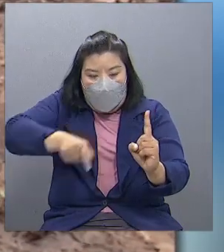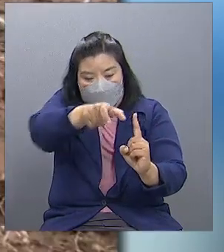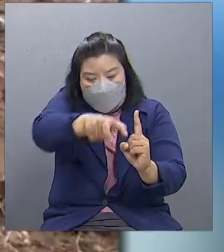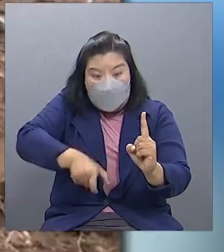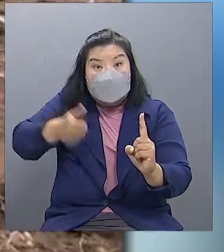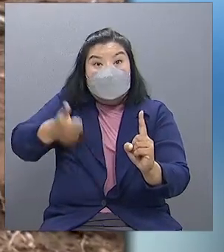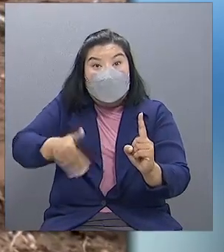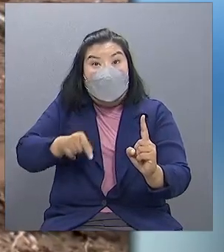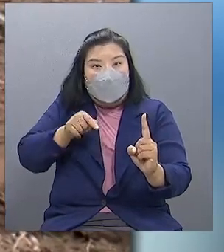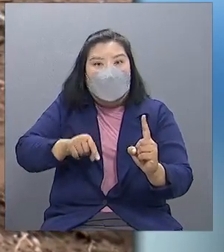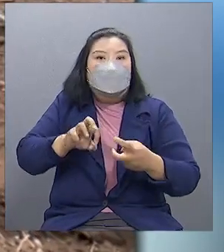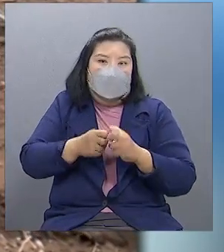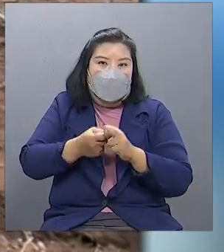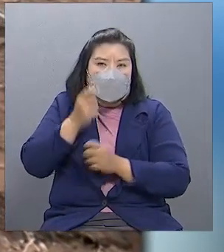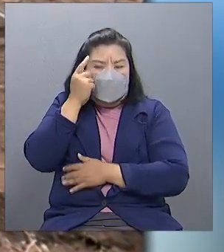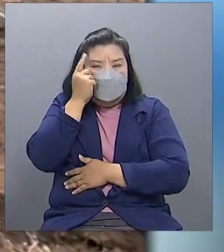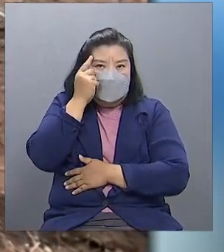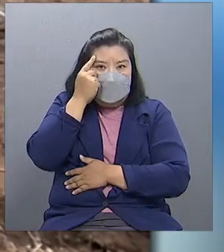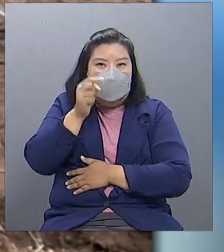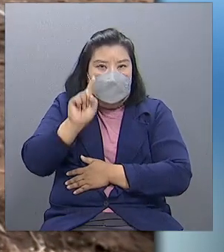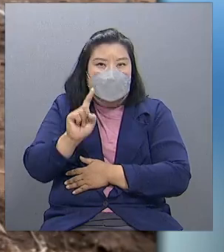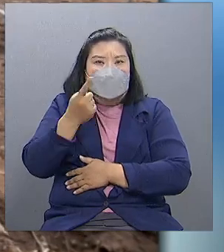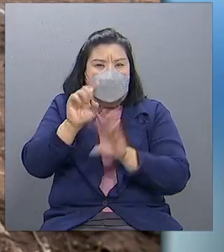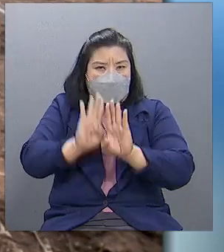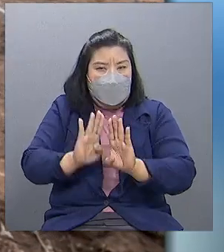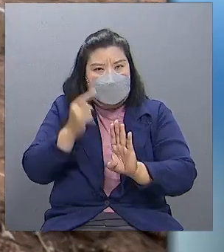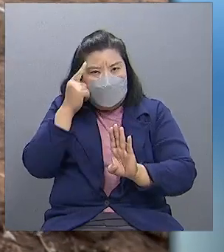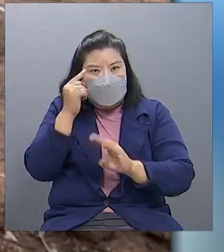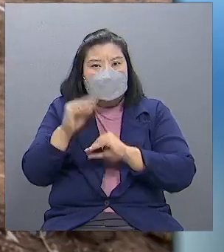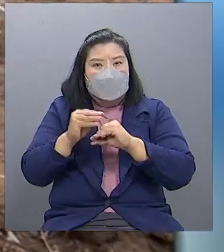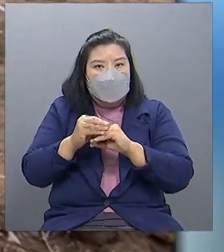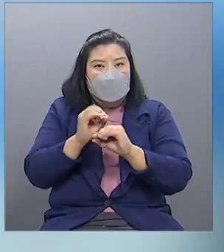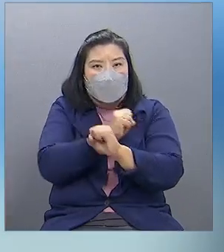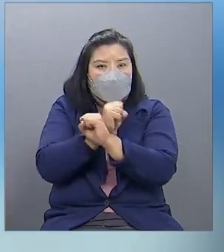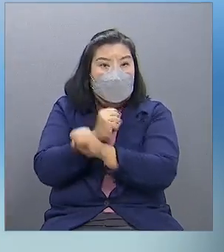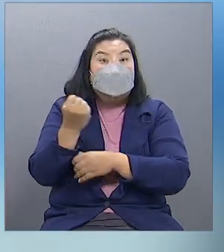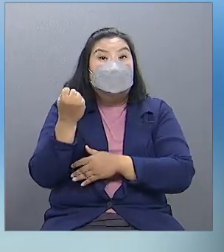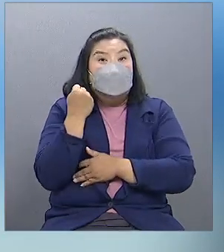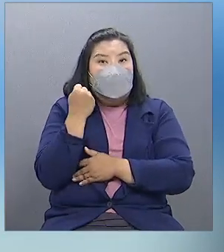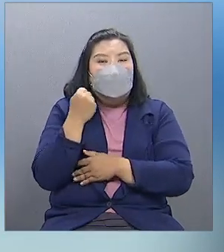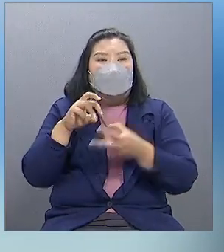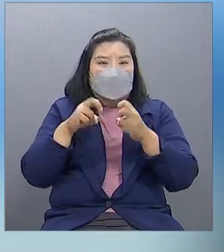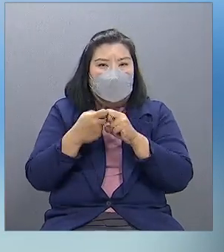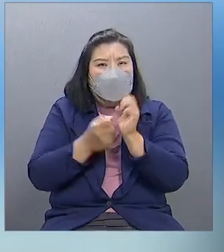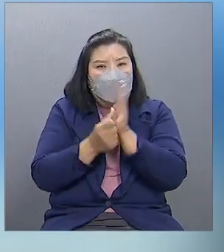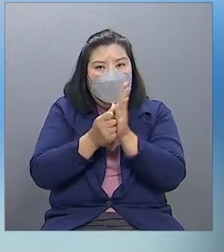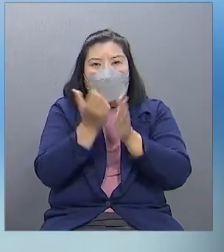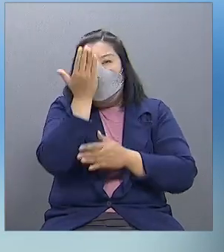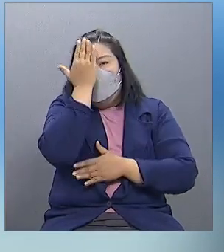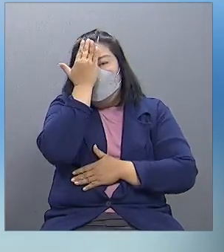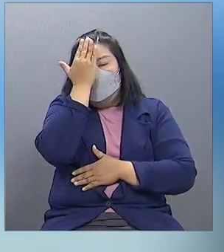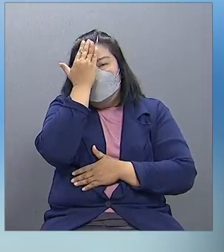อกแบบโครงสราง ให้มนมความมนคงแ็แรงต้องแก้ไขปัหากันไปนี่ละค่ก็เป็น